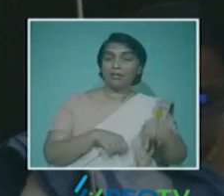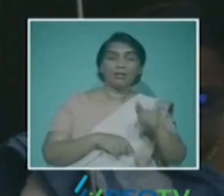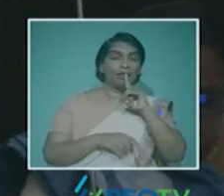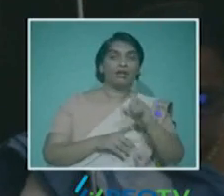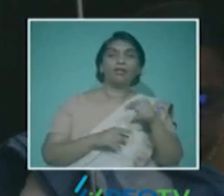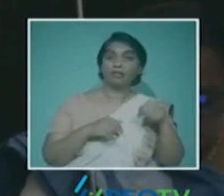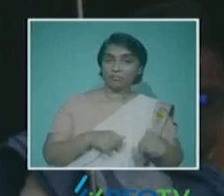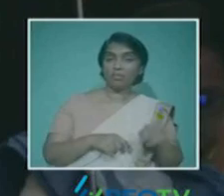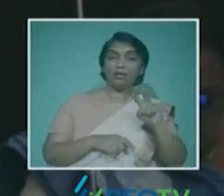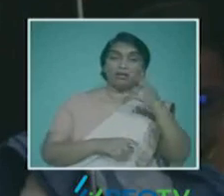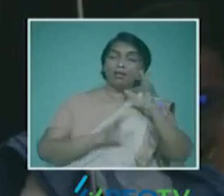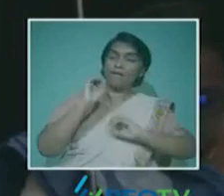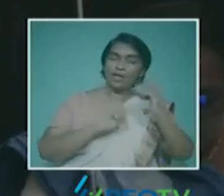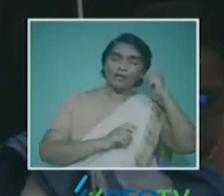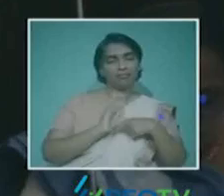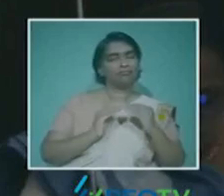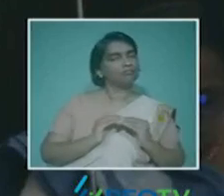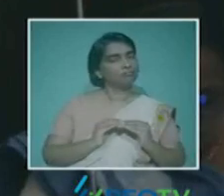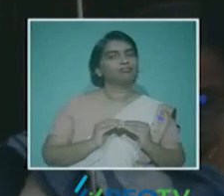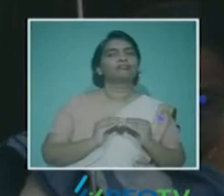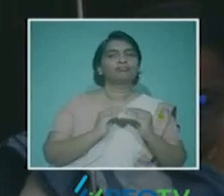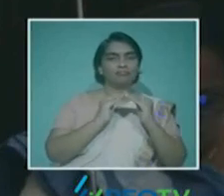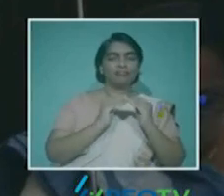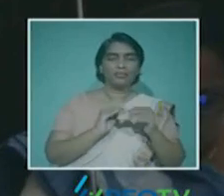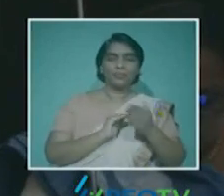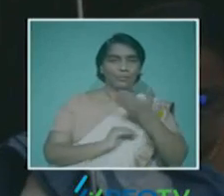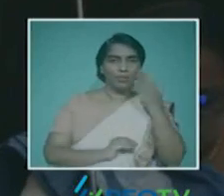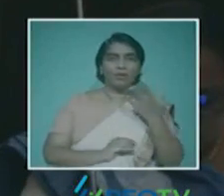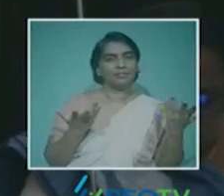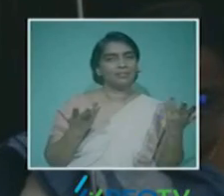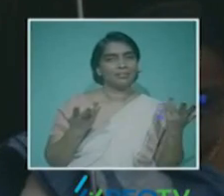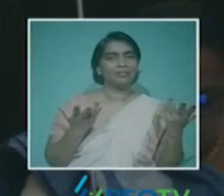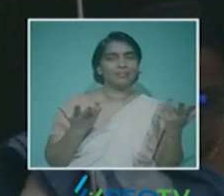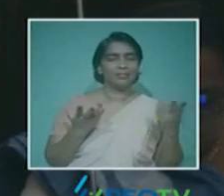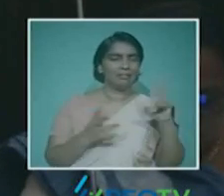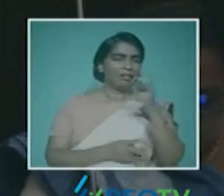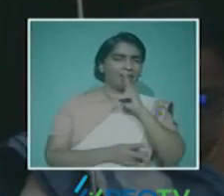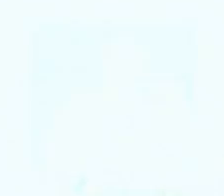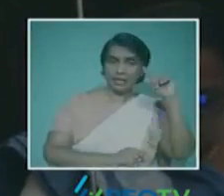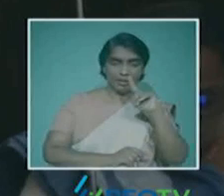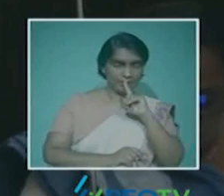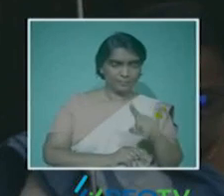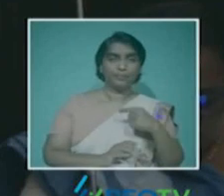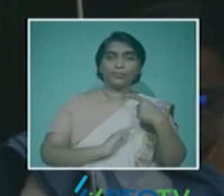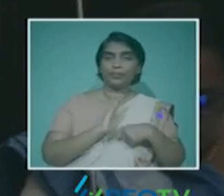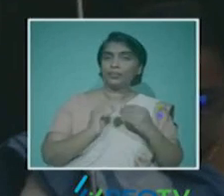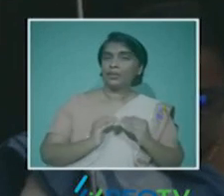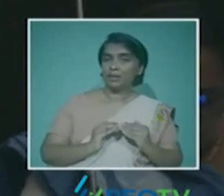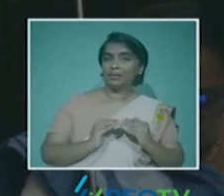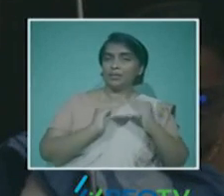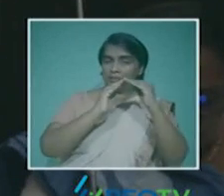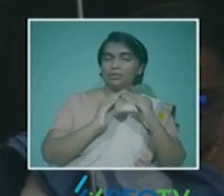කියනවා අපිට 200ක් විශ්වාසයි එතුමා මේ රට ආර්ථික අසින් ගොඩ දානවා කියලා. ඉතින් මේක විශාල දෙපැත්තට කතා කරන ප්‍රශ්නයක්. රට ගොඩනැගීම සඳහා